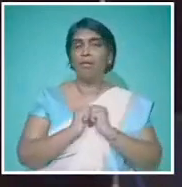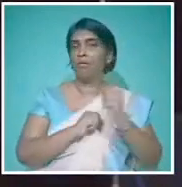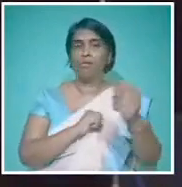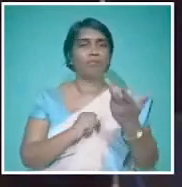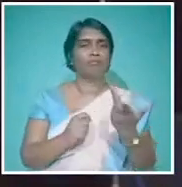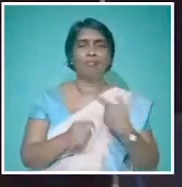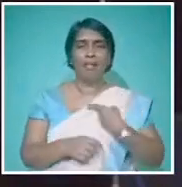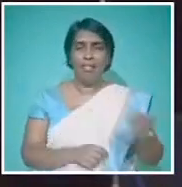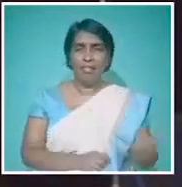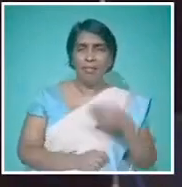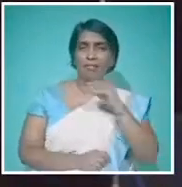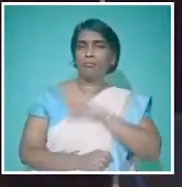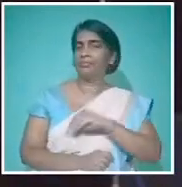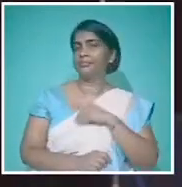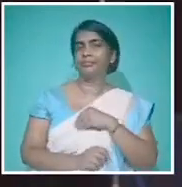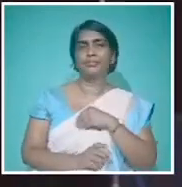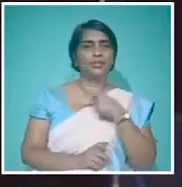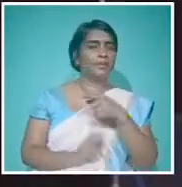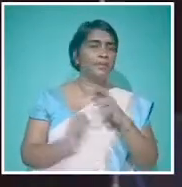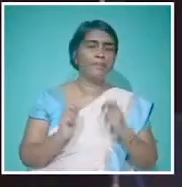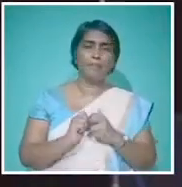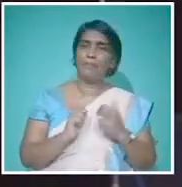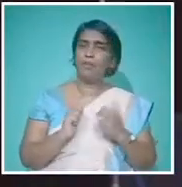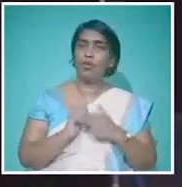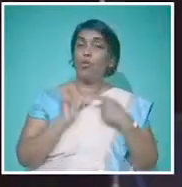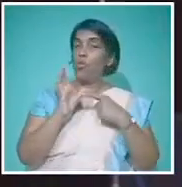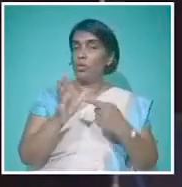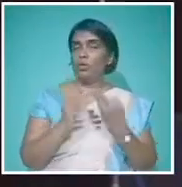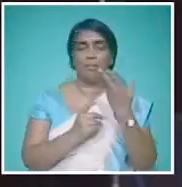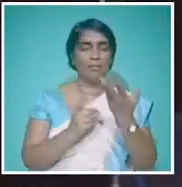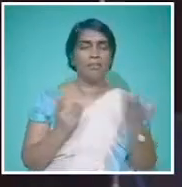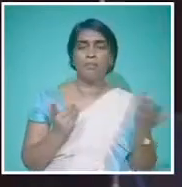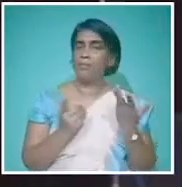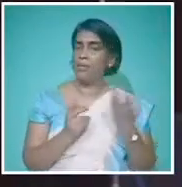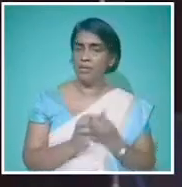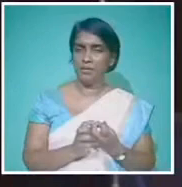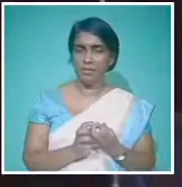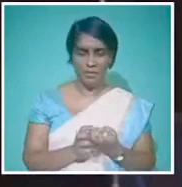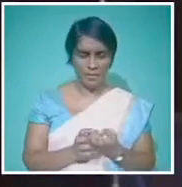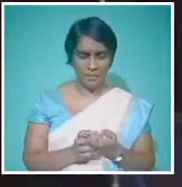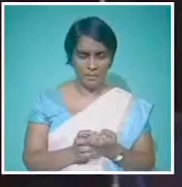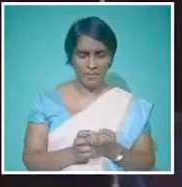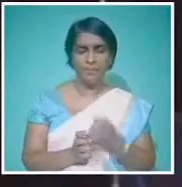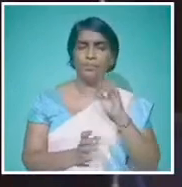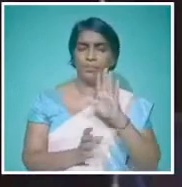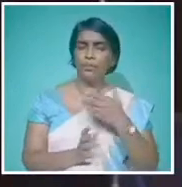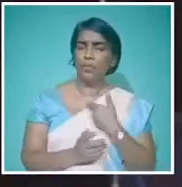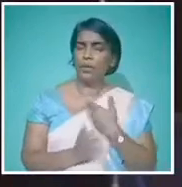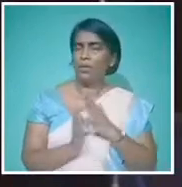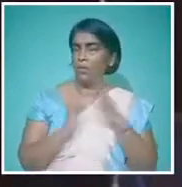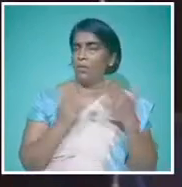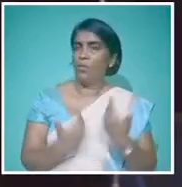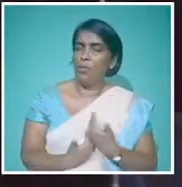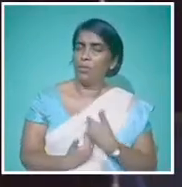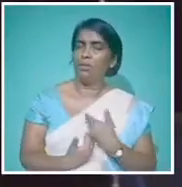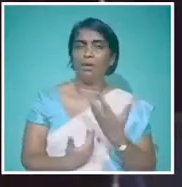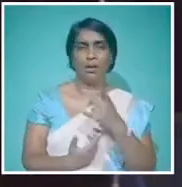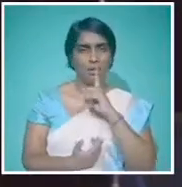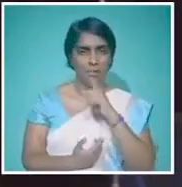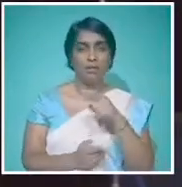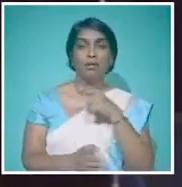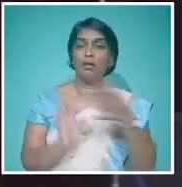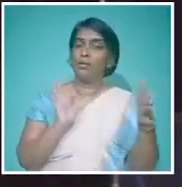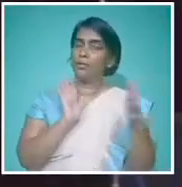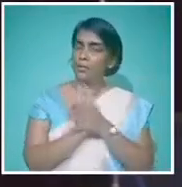එදාවේල ටුවස් වලට මේ ආර්බුදයට උත්තර දෙන්න පුළුවන් වෙයි කියලා අපි බලාපොරොත්තු වෙන්නේ නැහැ. ඒ නිසා අපි තා ඕන කමින් ඉල්ලනවා. මේකත්